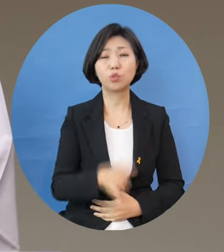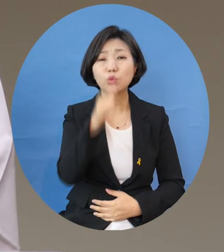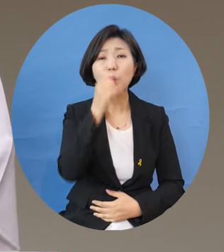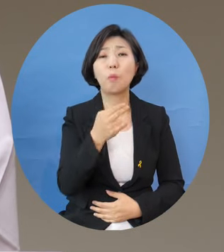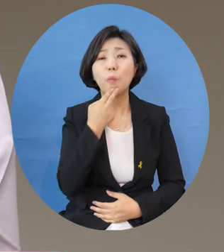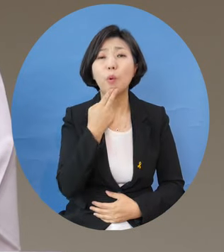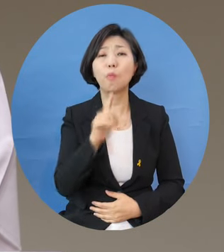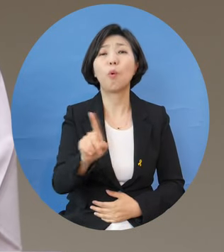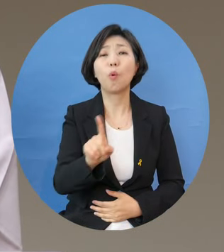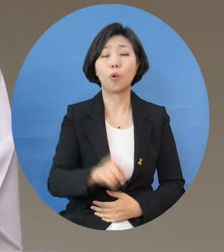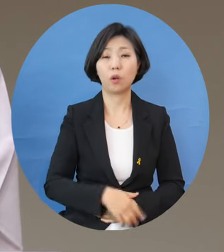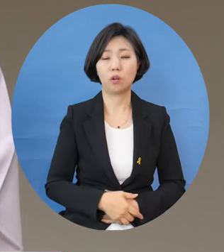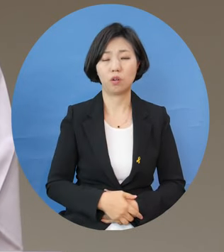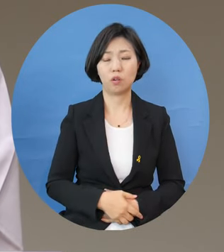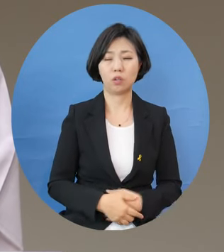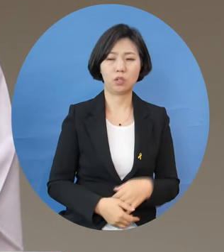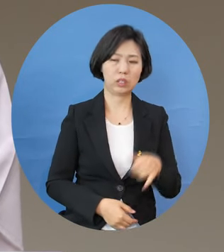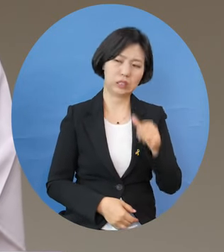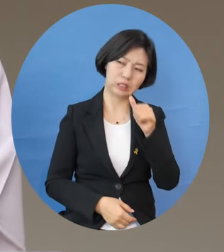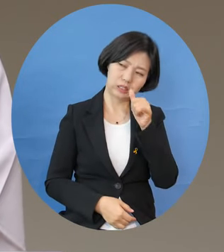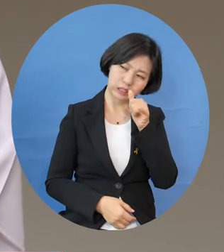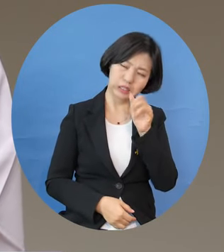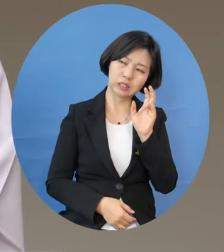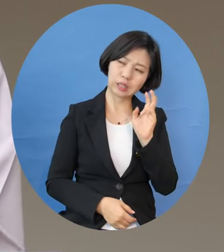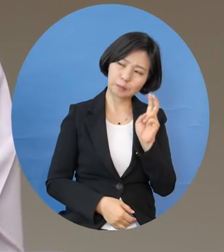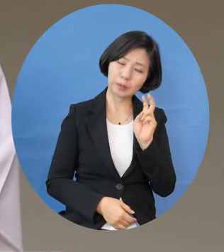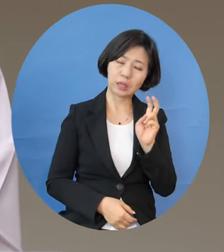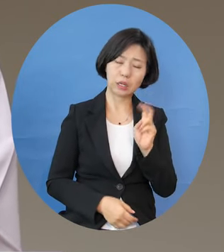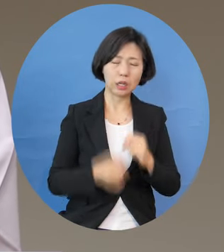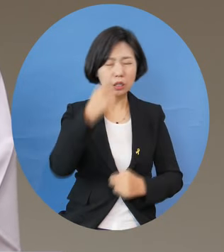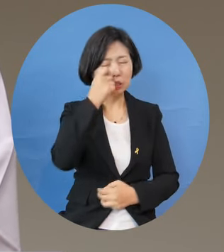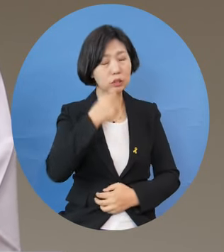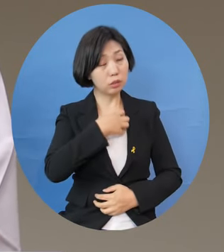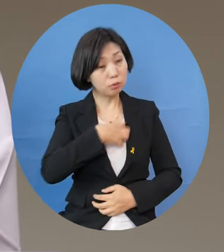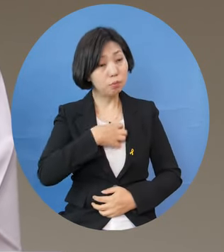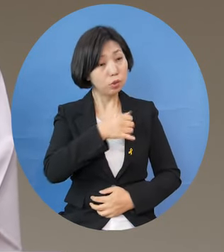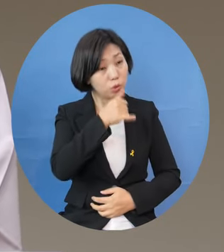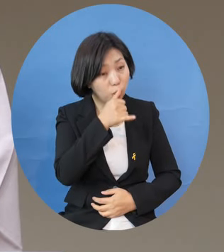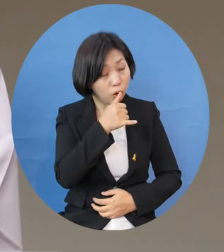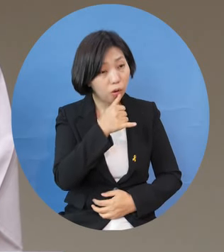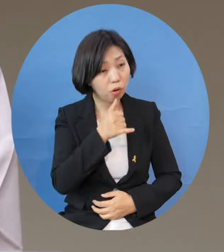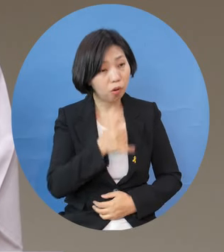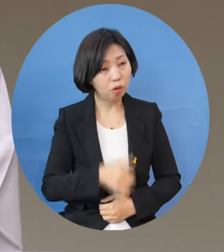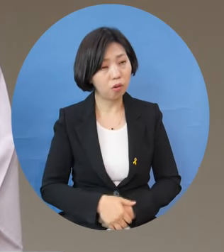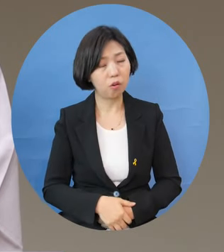없어요? 있어요? 있는 거. 어떤 거 있어요? 슬픈 게 있어요?